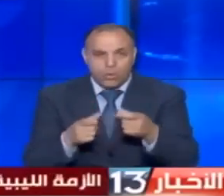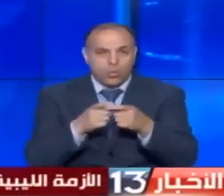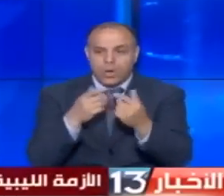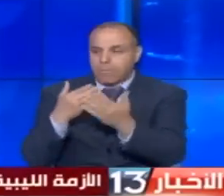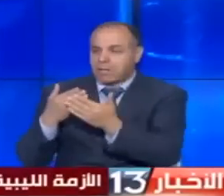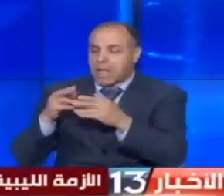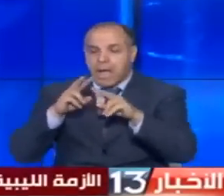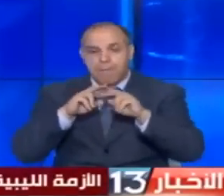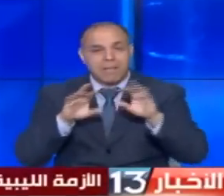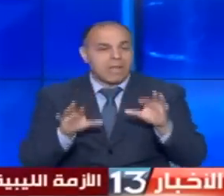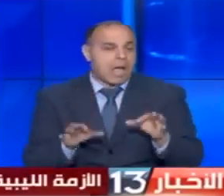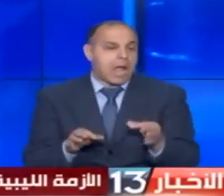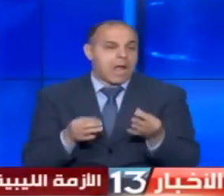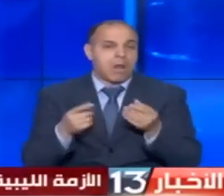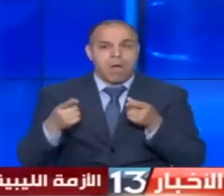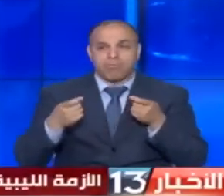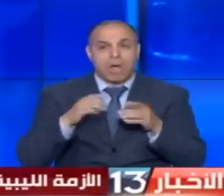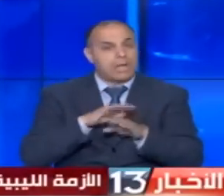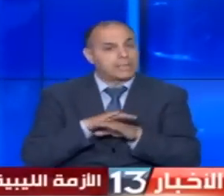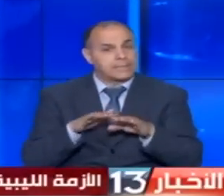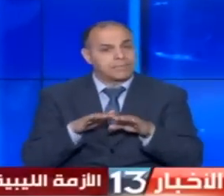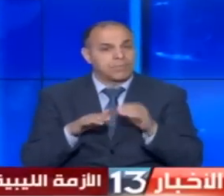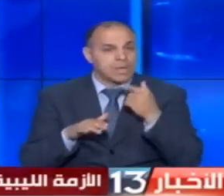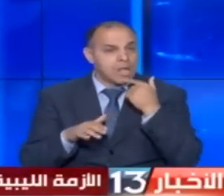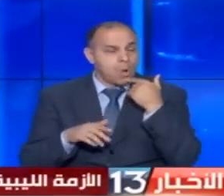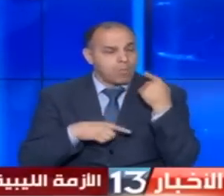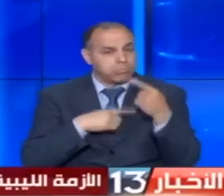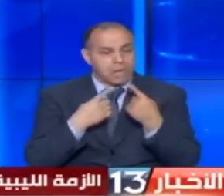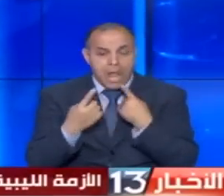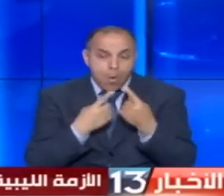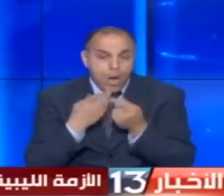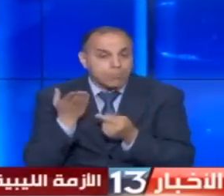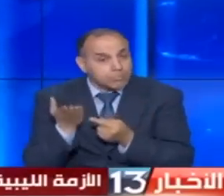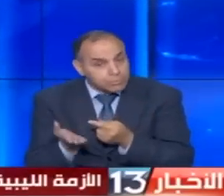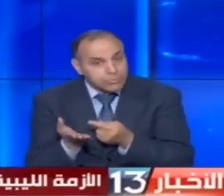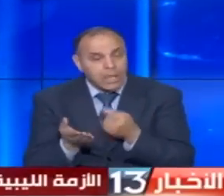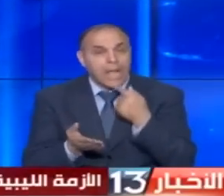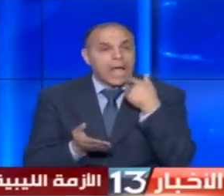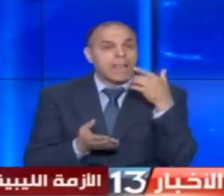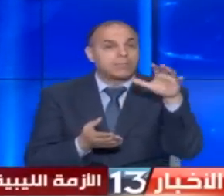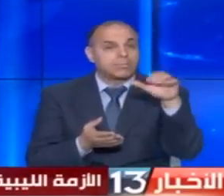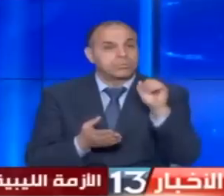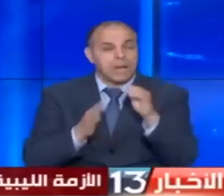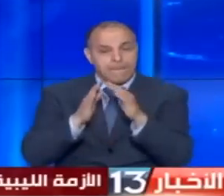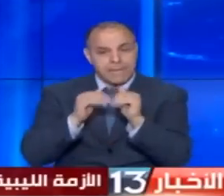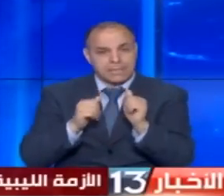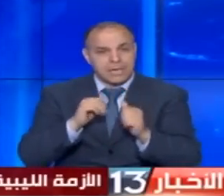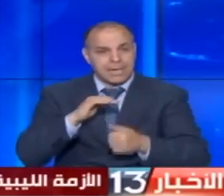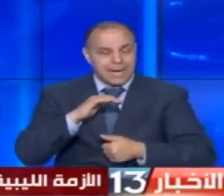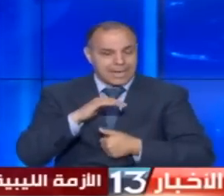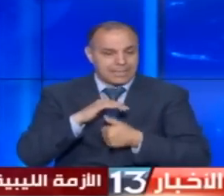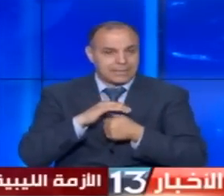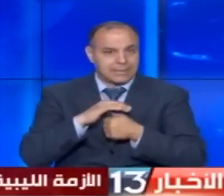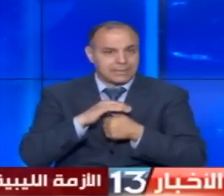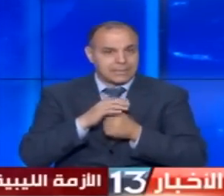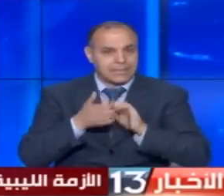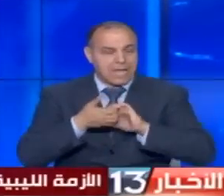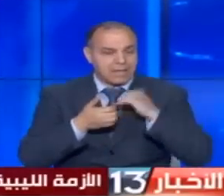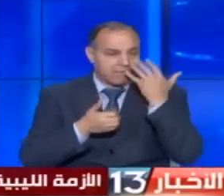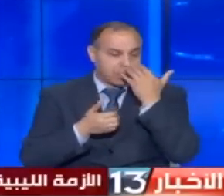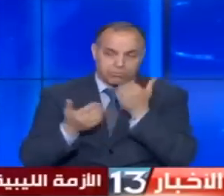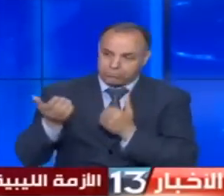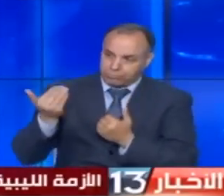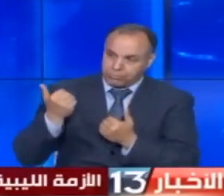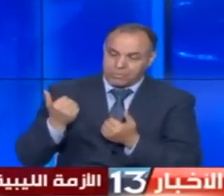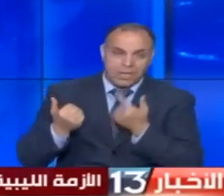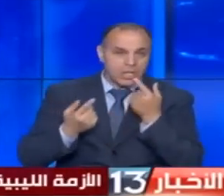البحث عن حلول لوقف اطلاق النار واستئناف الحوار حيث تستضيف مصر الرئيس الحالي للاتحاد الافريقي اليوم